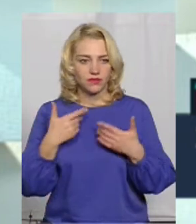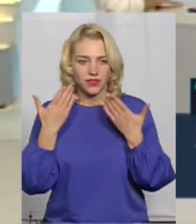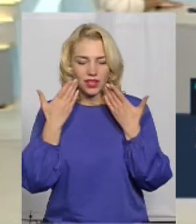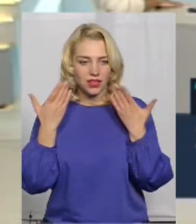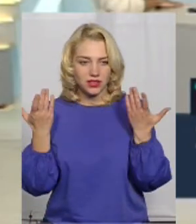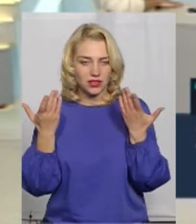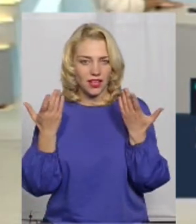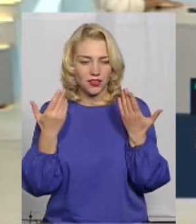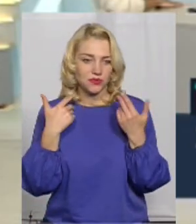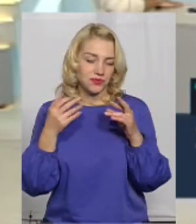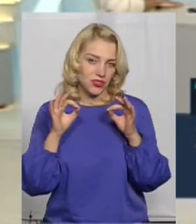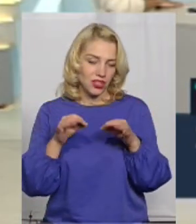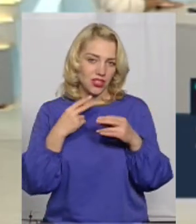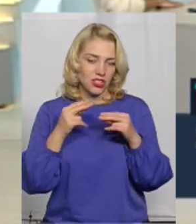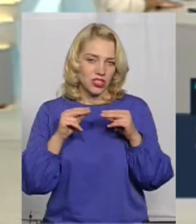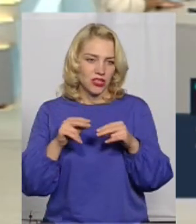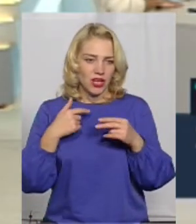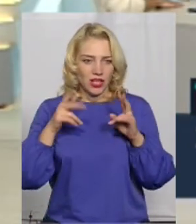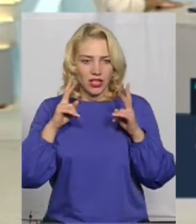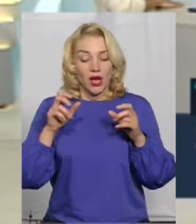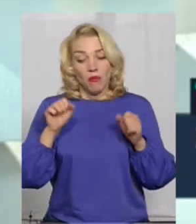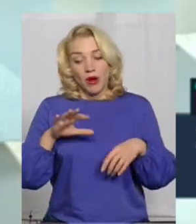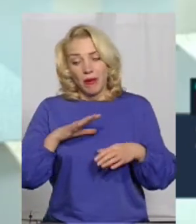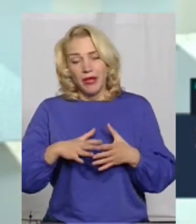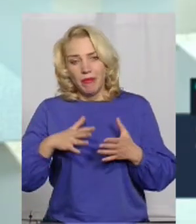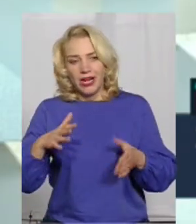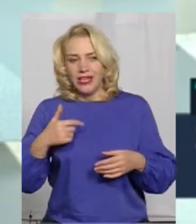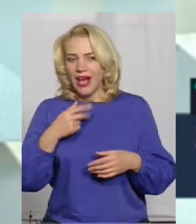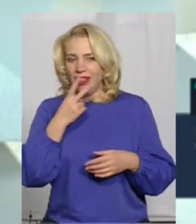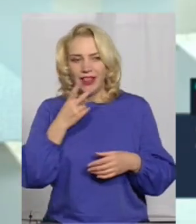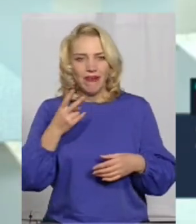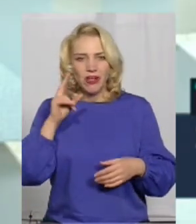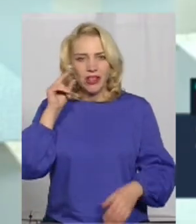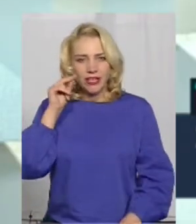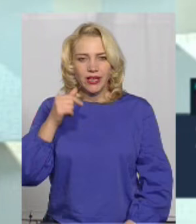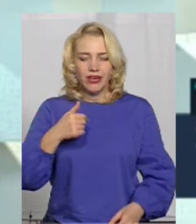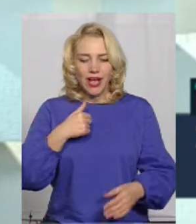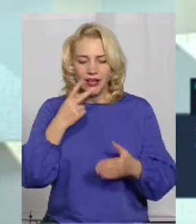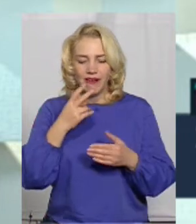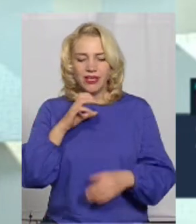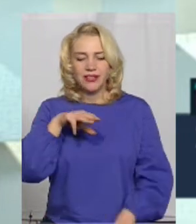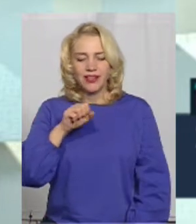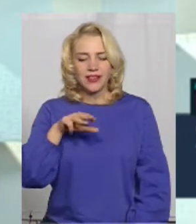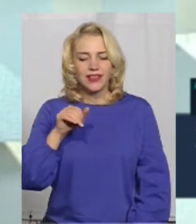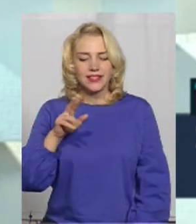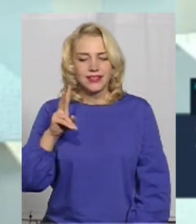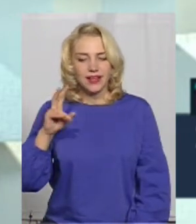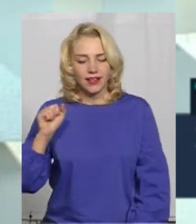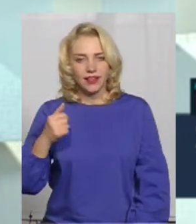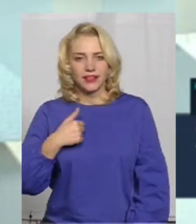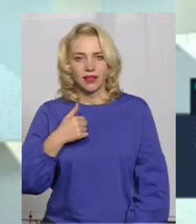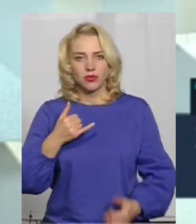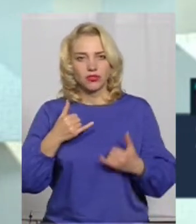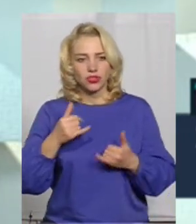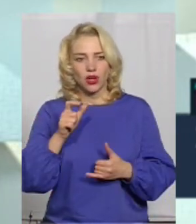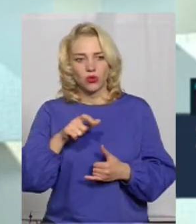знаю. Якщо чесно, не знаю, напевно, більше. Я не дивлюся на цифру, я ж кажу, я дивлюся на статистику, я дивлюся на людей. Я поважаю людей, в